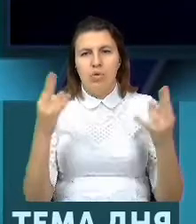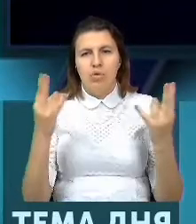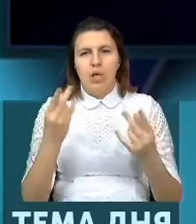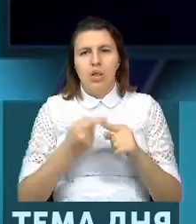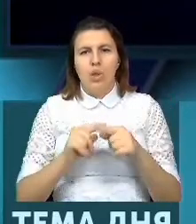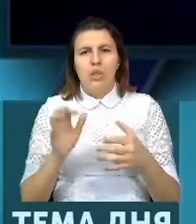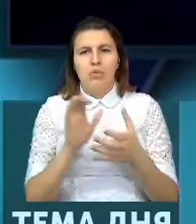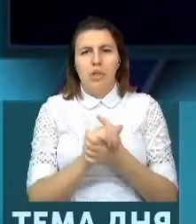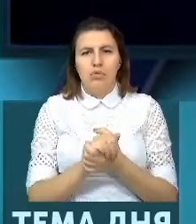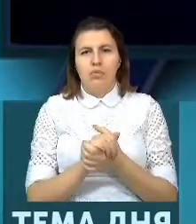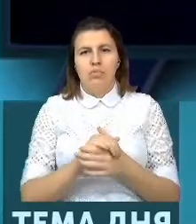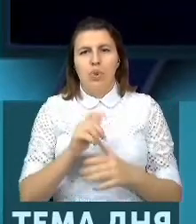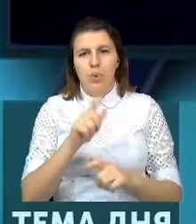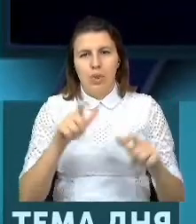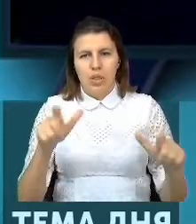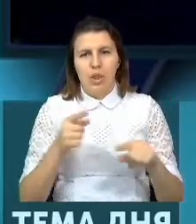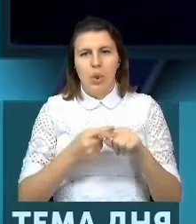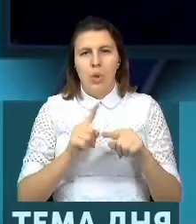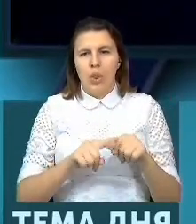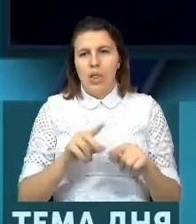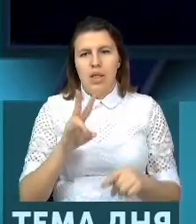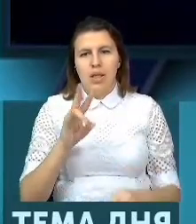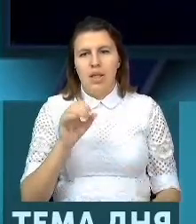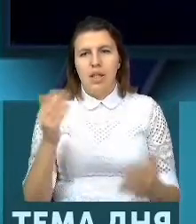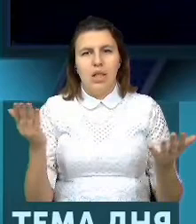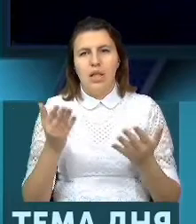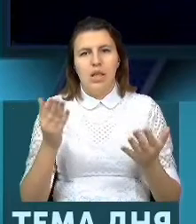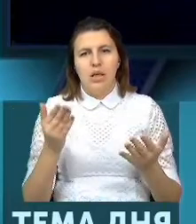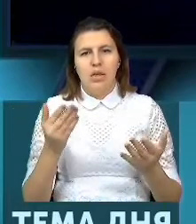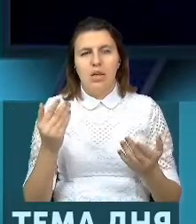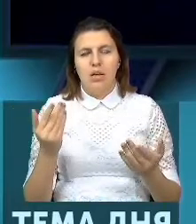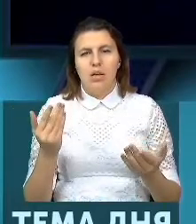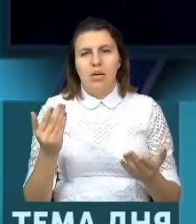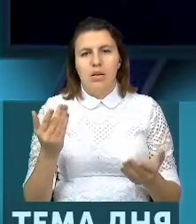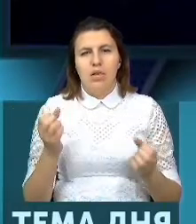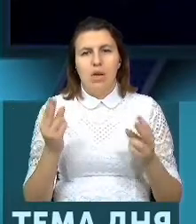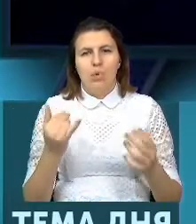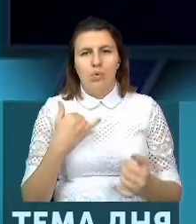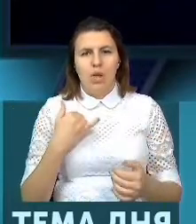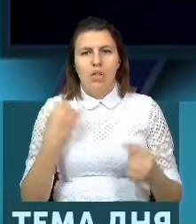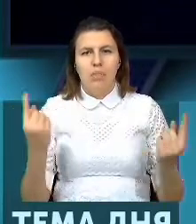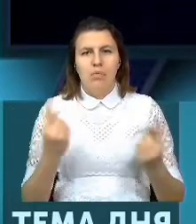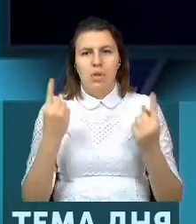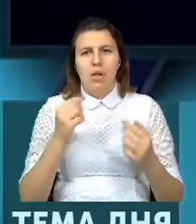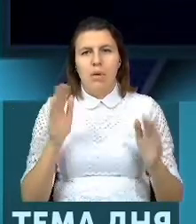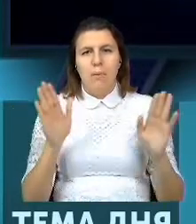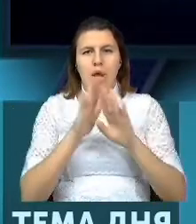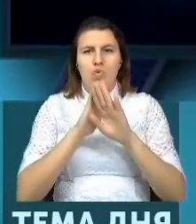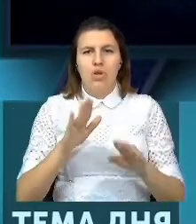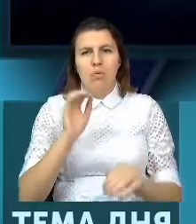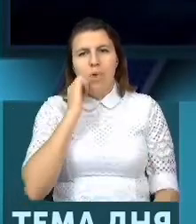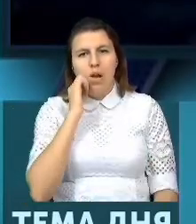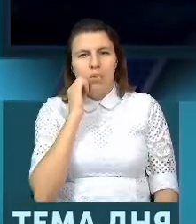Но это не какие-то там, как это у нас обычно бывает, поющие бабушки или